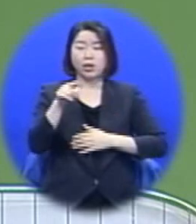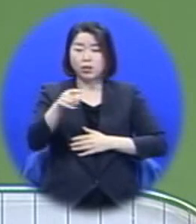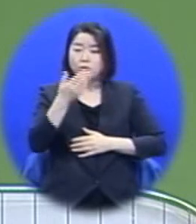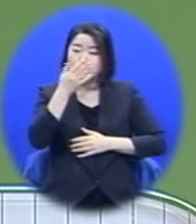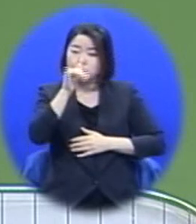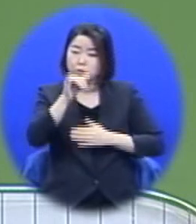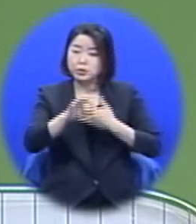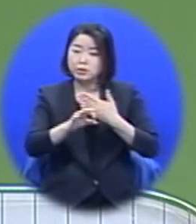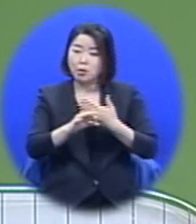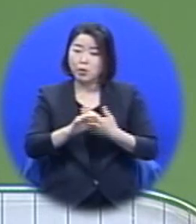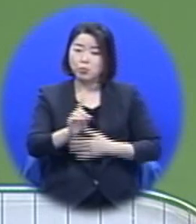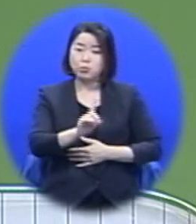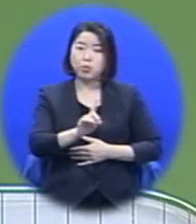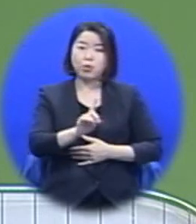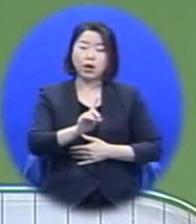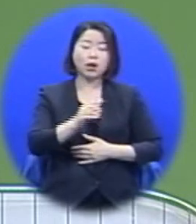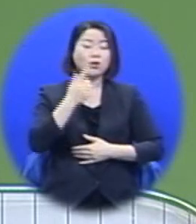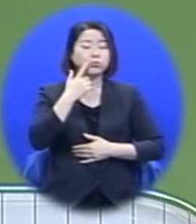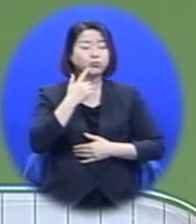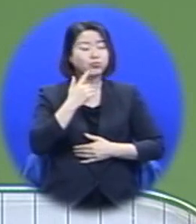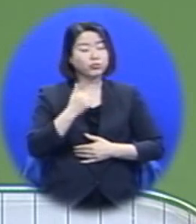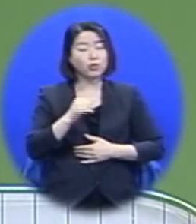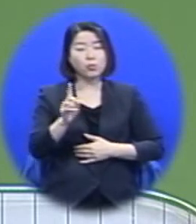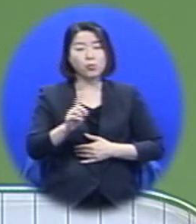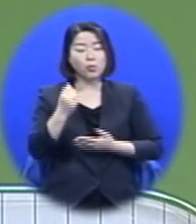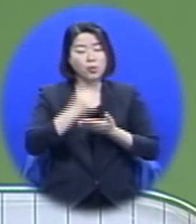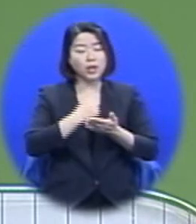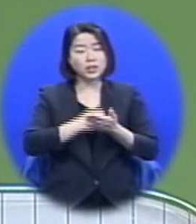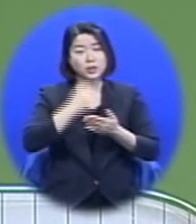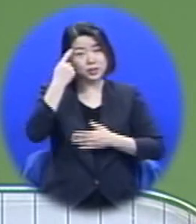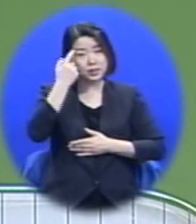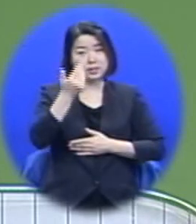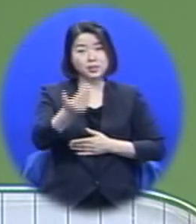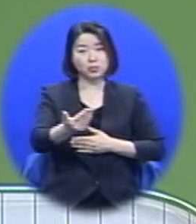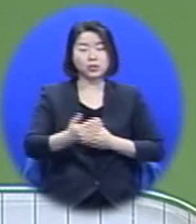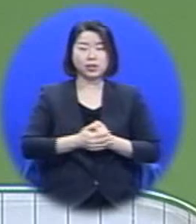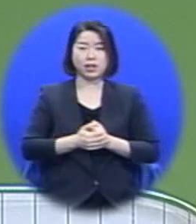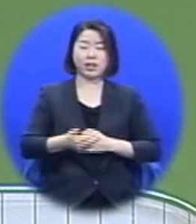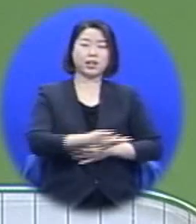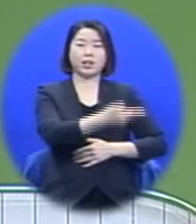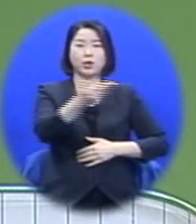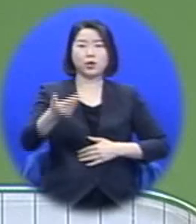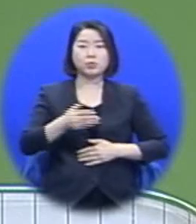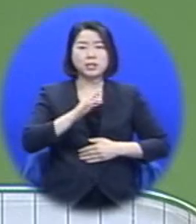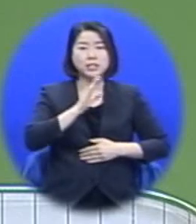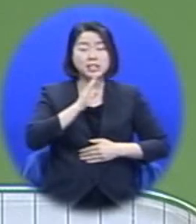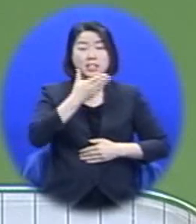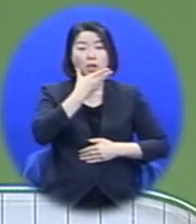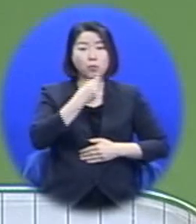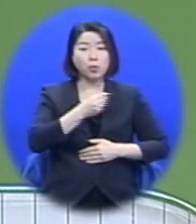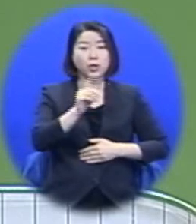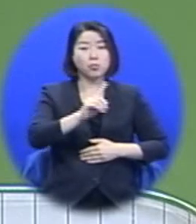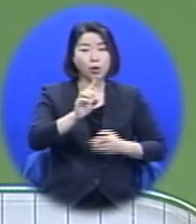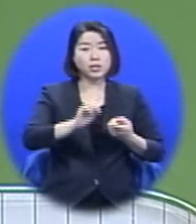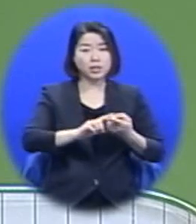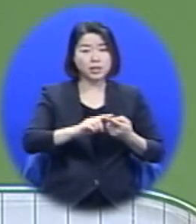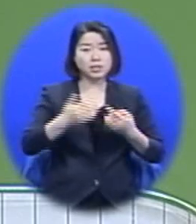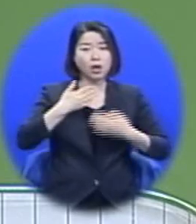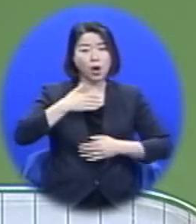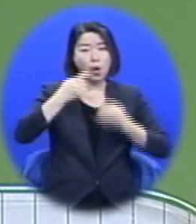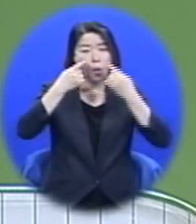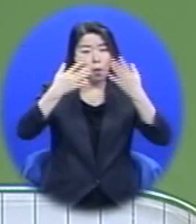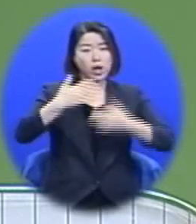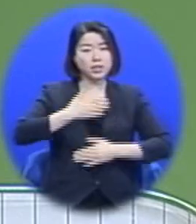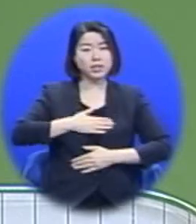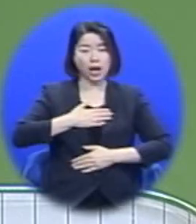두렵고 또 아쉬울 께 뭐가 있겠습니까 여러분들이 진짜 복이 무엇인지를 정말 정확하게 아시고